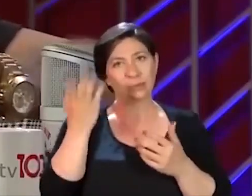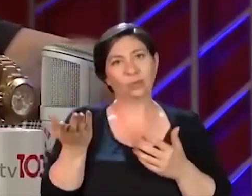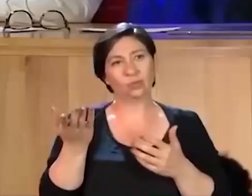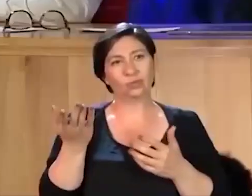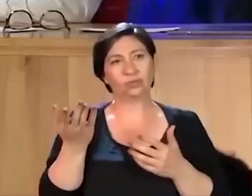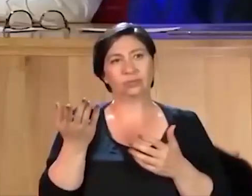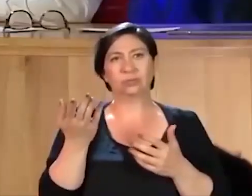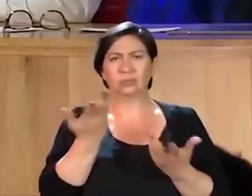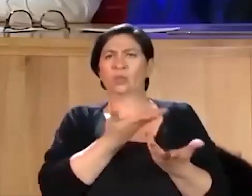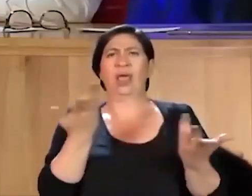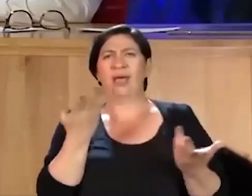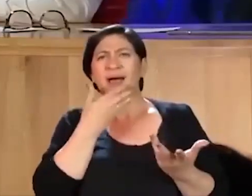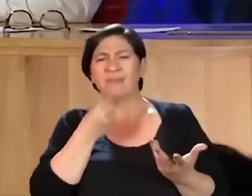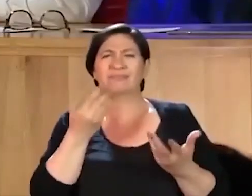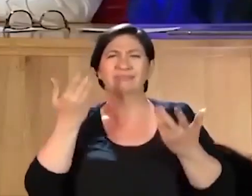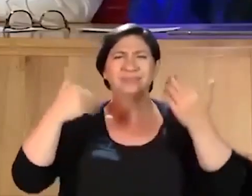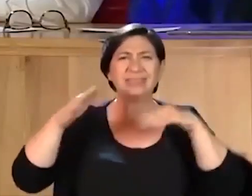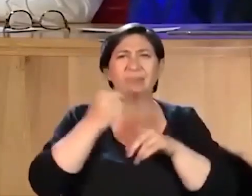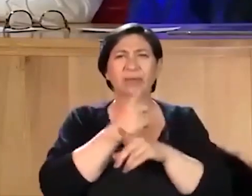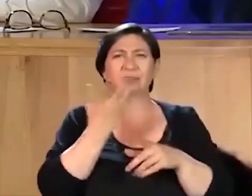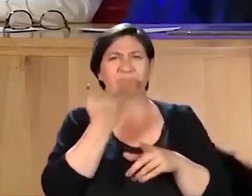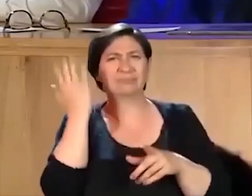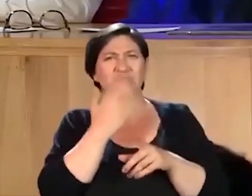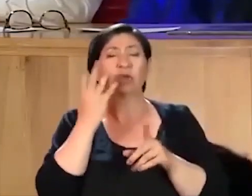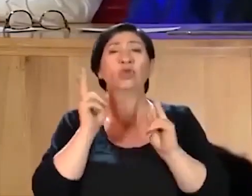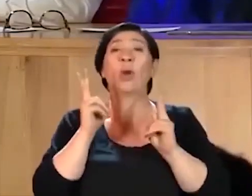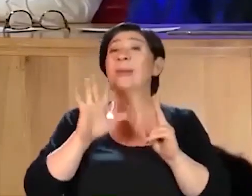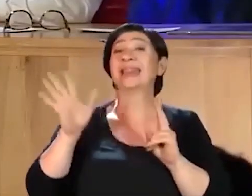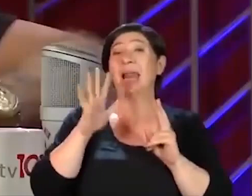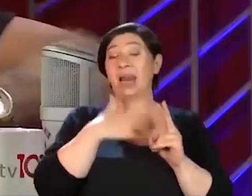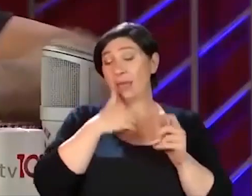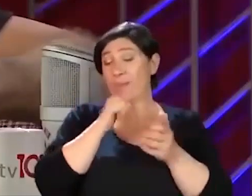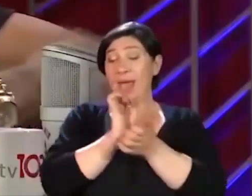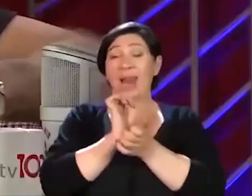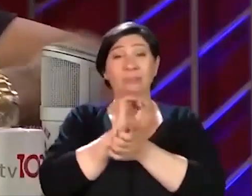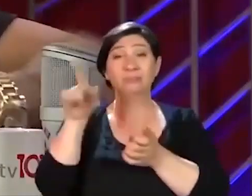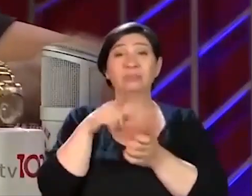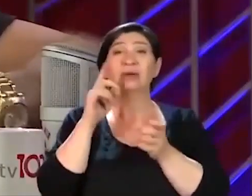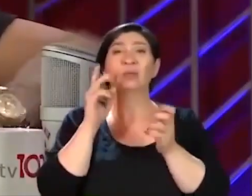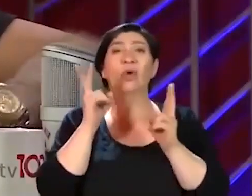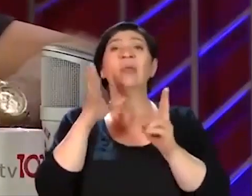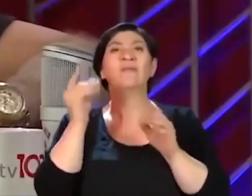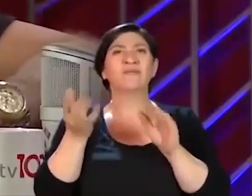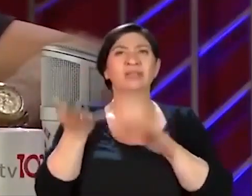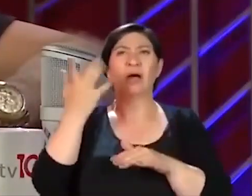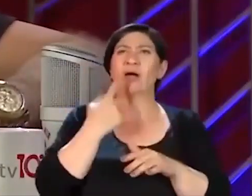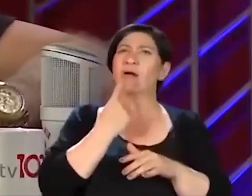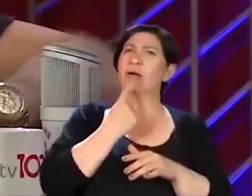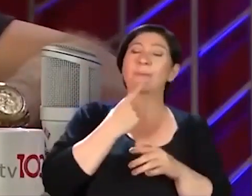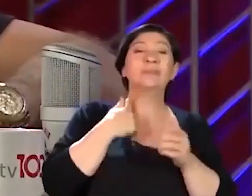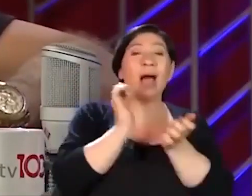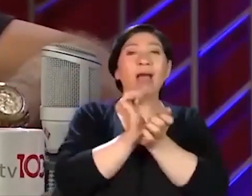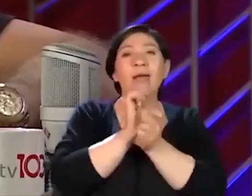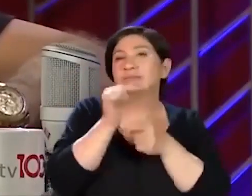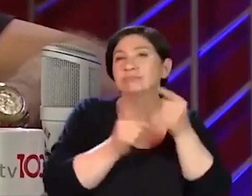ediyorsunuz yani şimdi de s ve bu danslar bilmem ne onlar Normal karşılanmıyor tabii ki de olarak biraz fazla oluyor Yani bizim aile